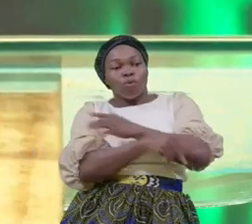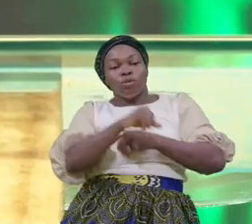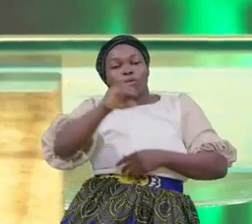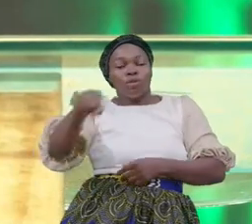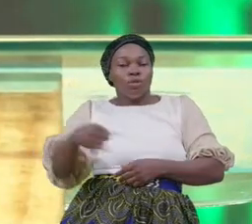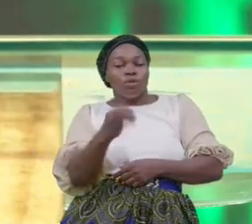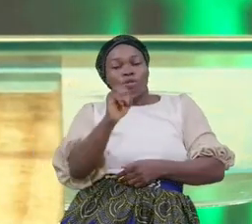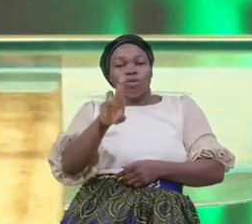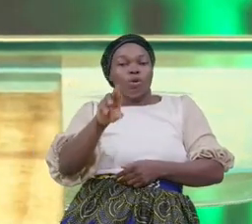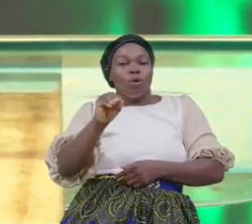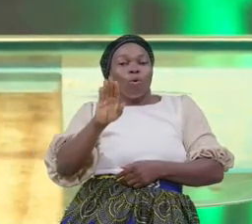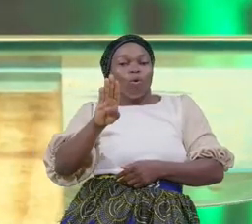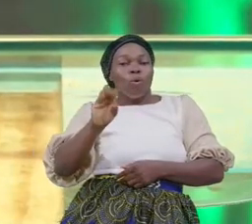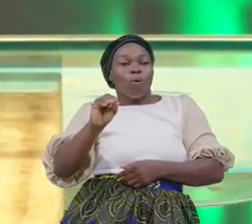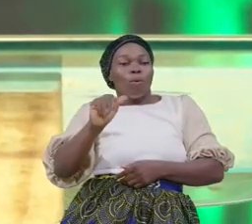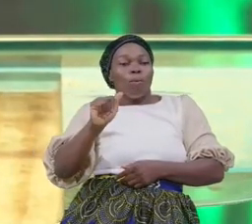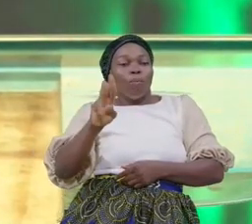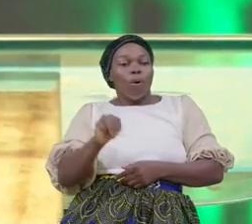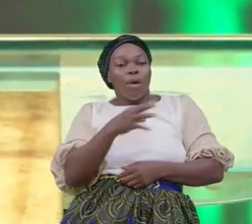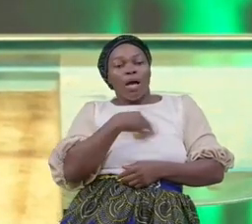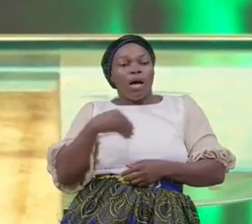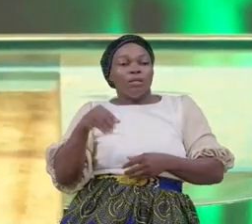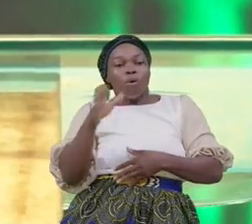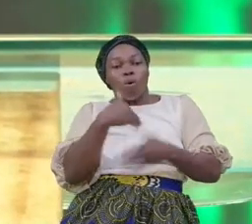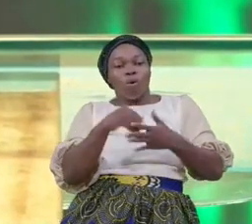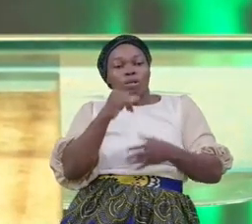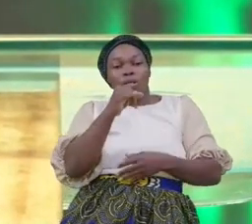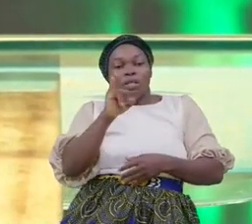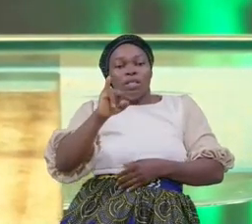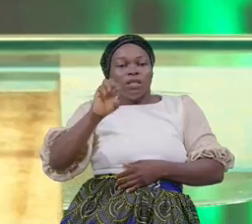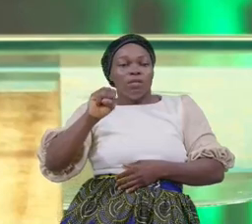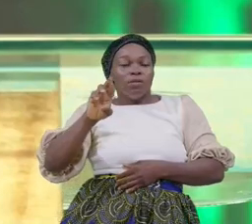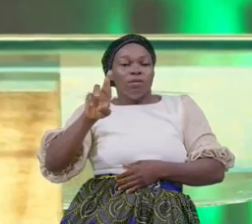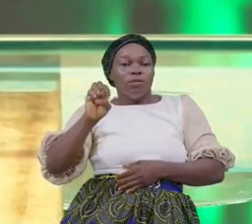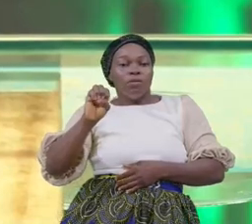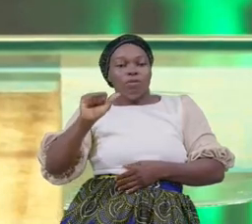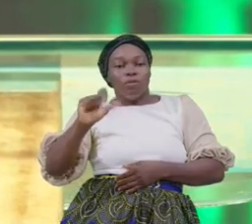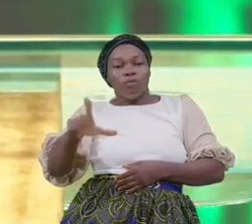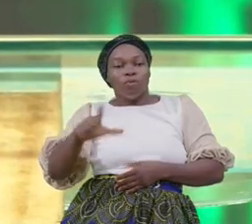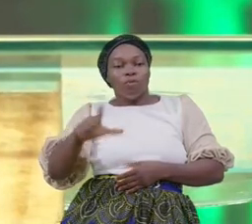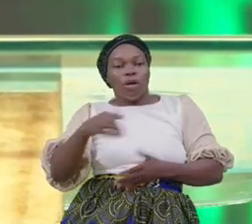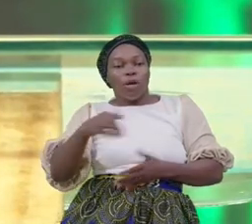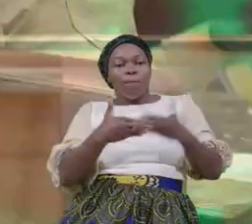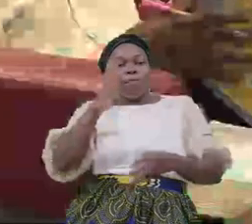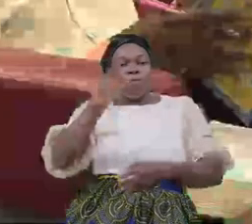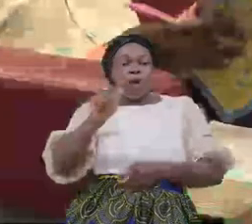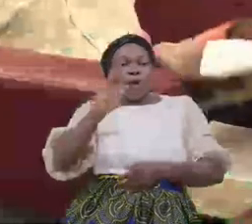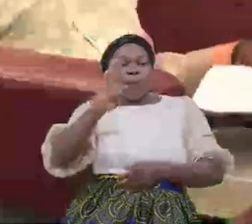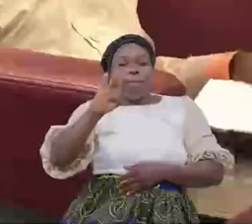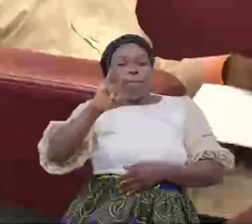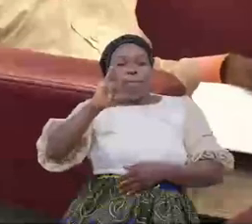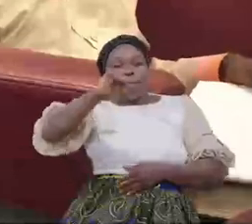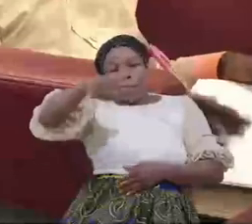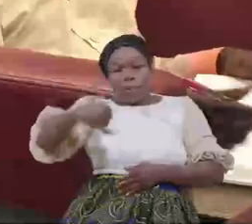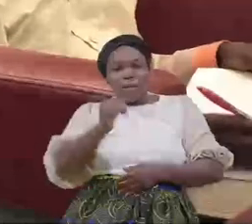Israël devant Abija et Juda. Avec des cris de joie, les ennemis seront vaincus.